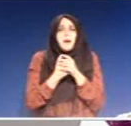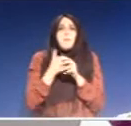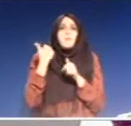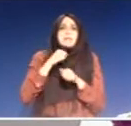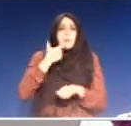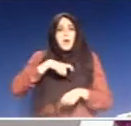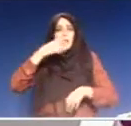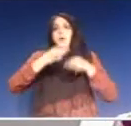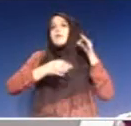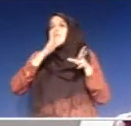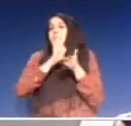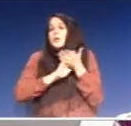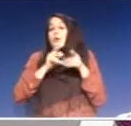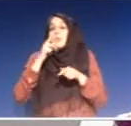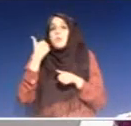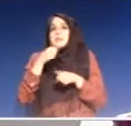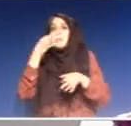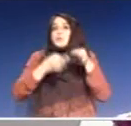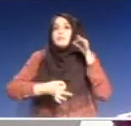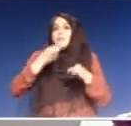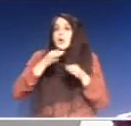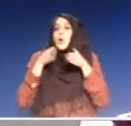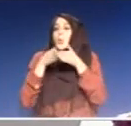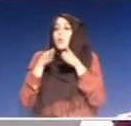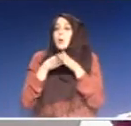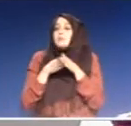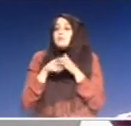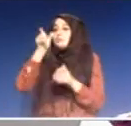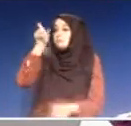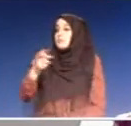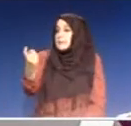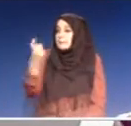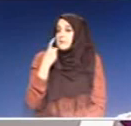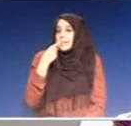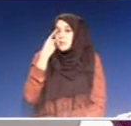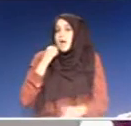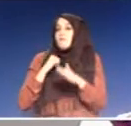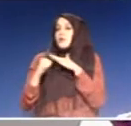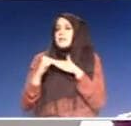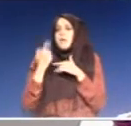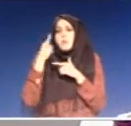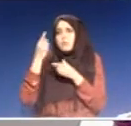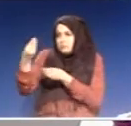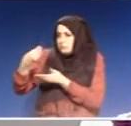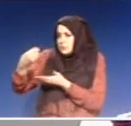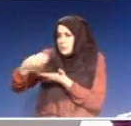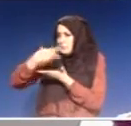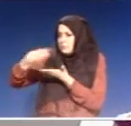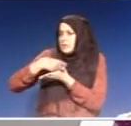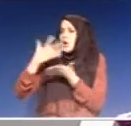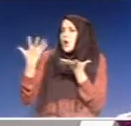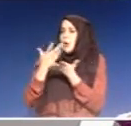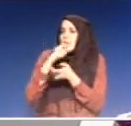المحكمة استشارة خبير متخصص في الميدان العقاري لأن يدلها بخبرته إلى حل